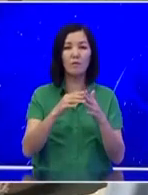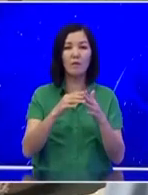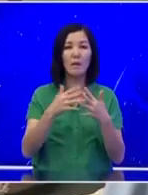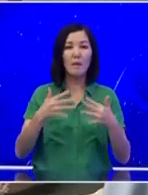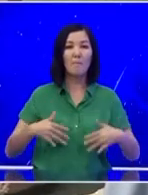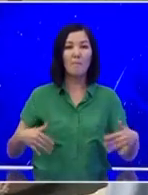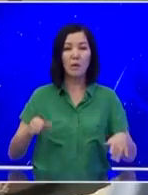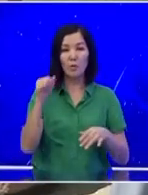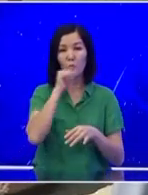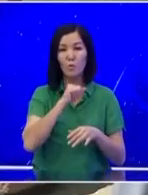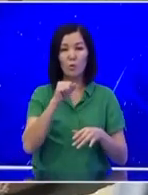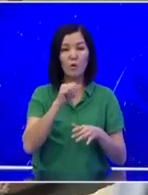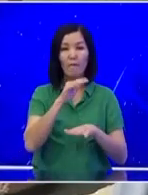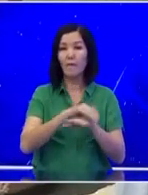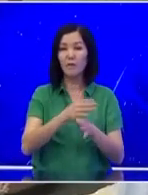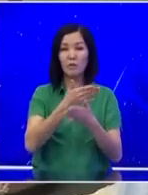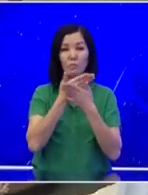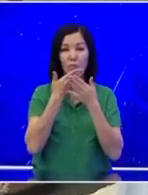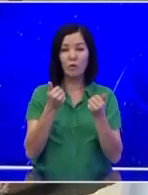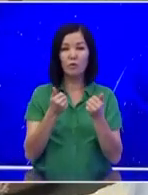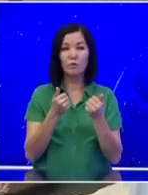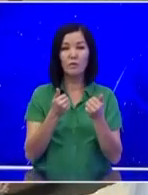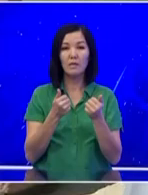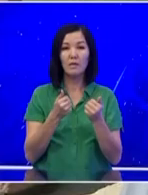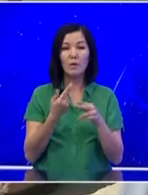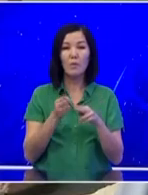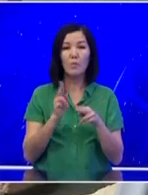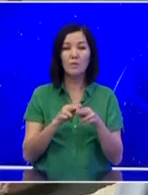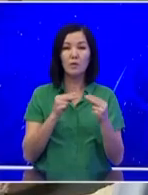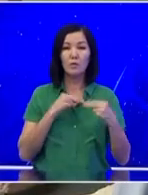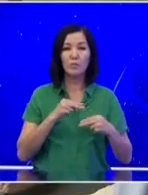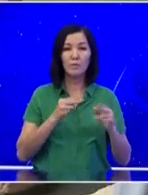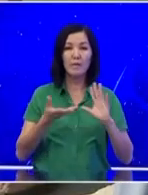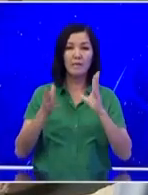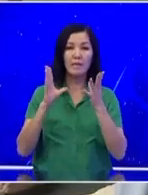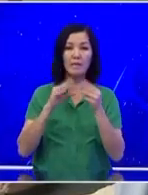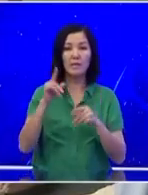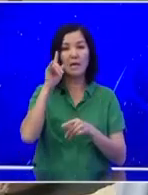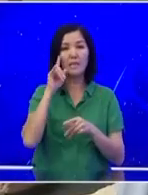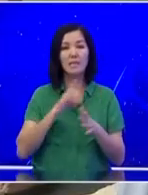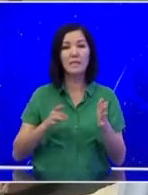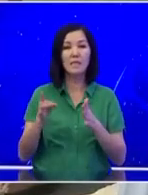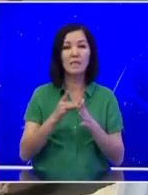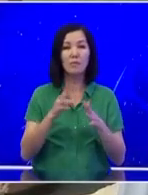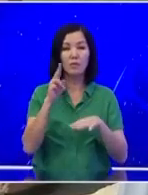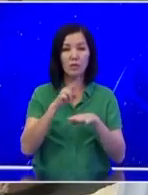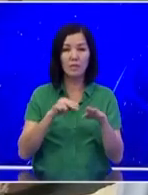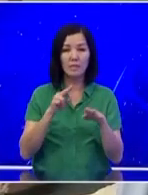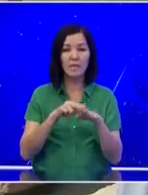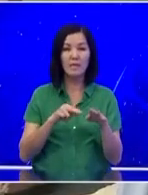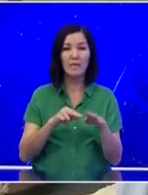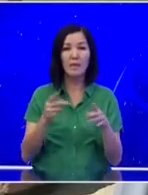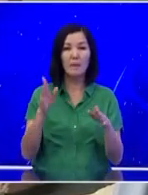мал жоғалу деректері тіркелген жоқ. Осындай жұмыстардың нәтижесінде Қазақстан Республикасының Ішкі істер